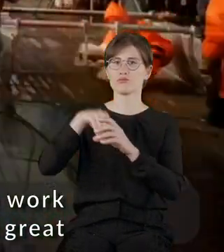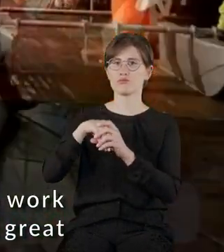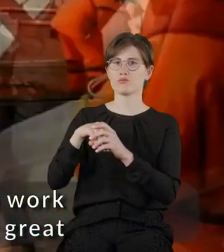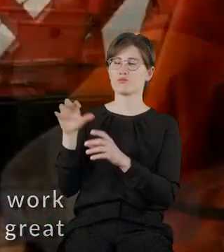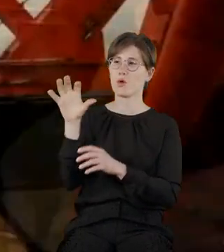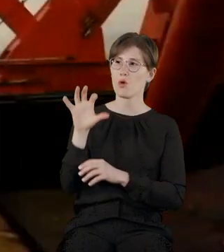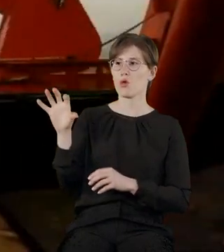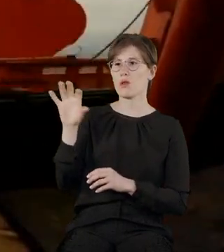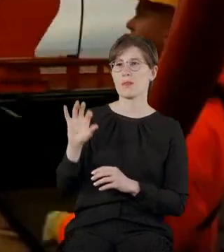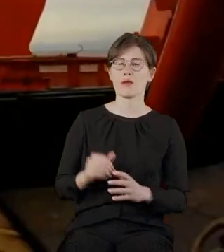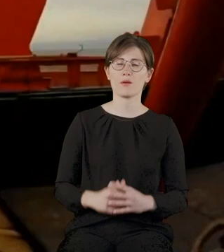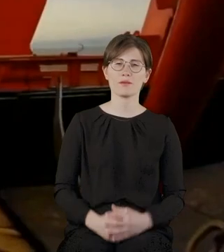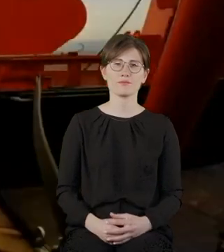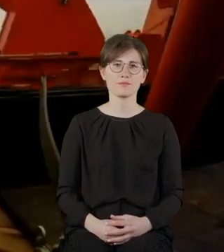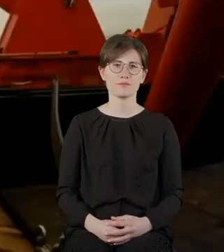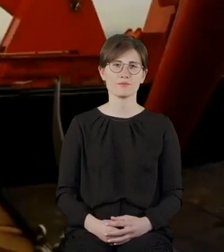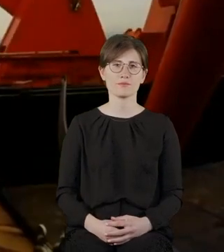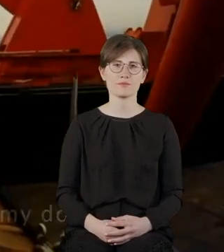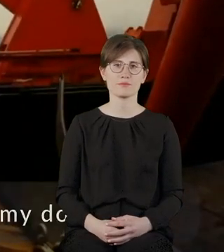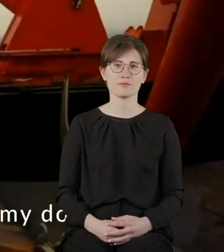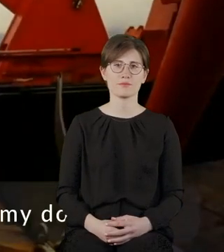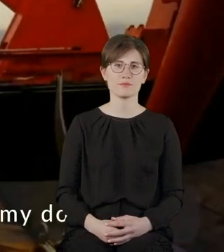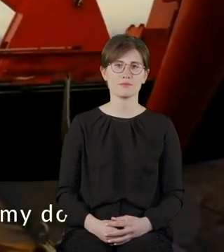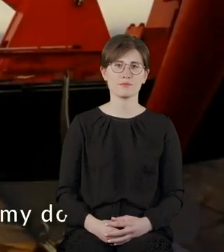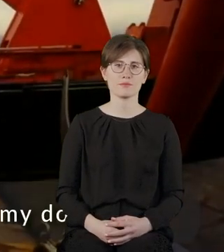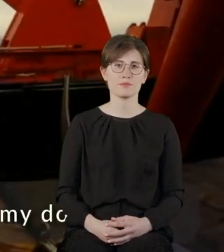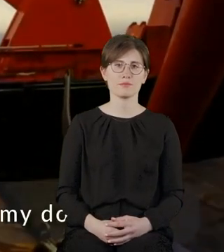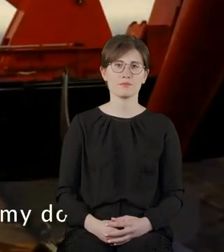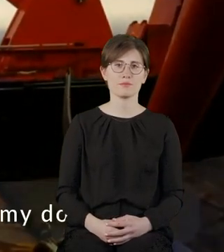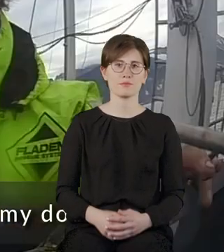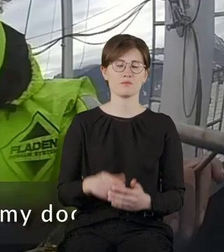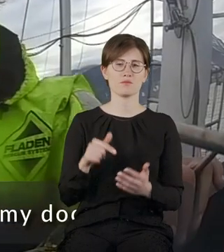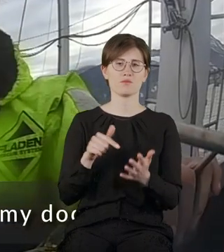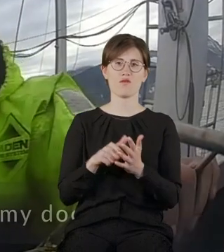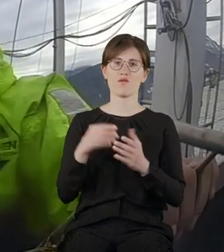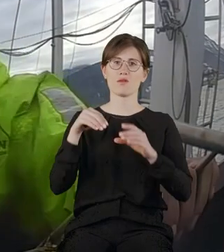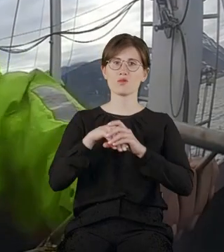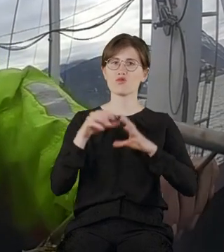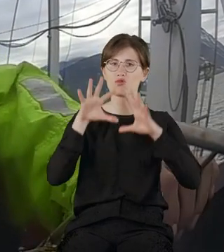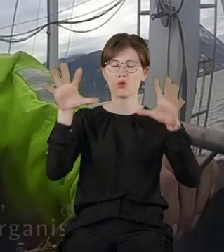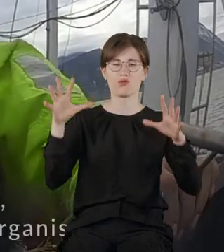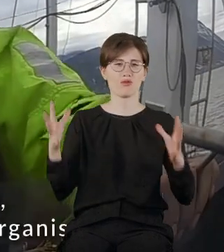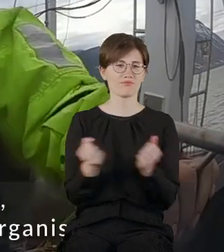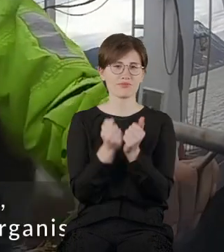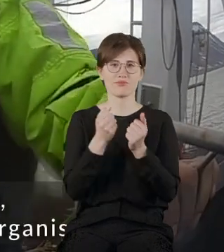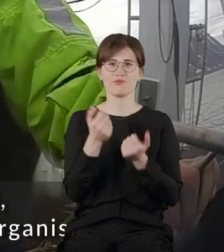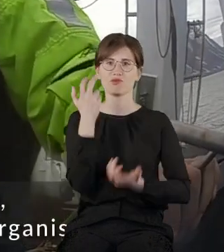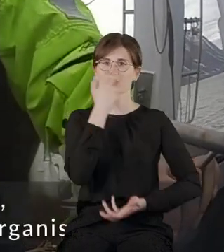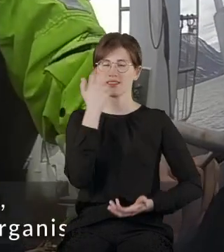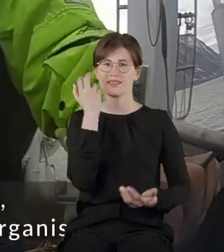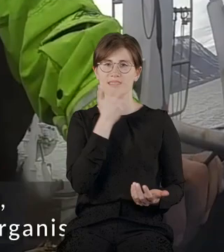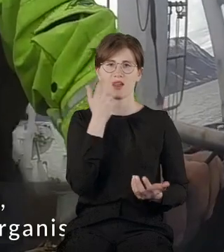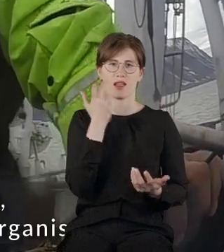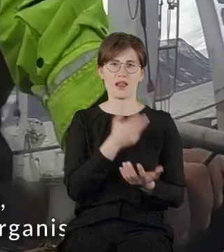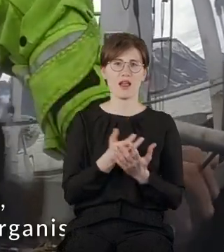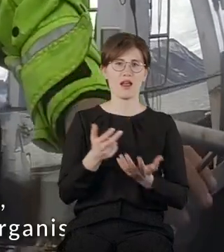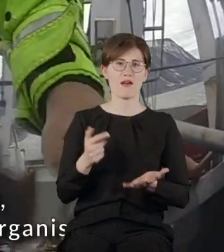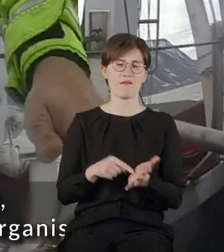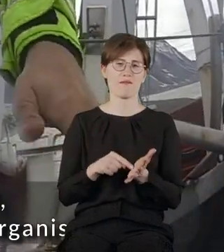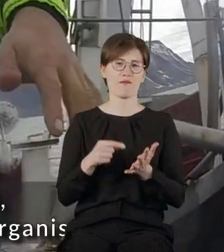dużych głębokościach. W czasie realizacji doktoratu było wiele ciekawych odkryć. Odkryliśmy